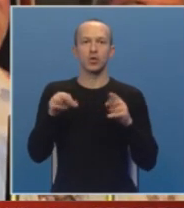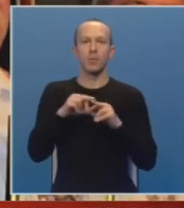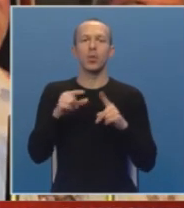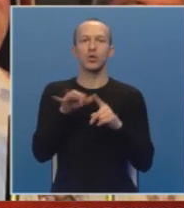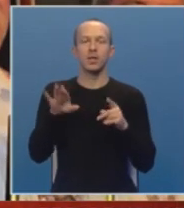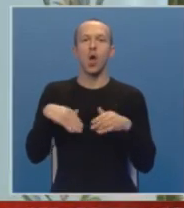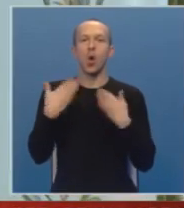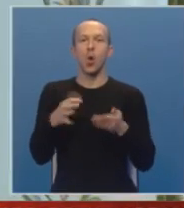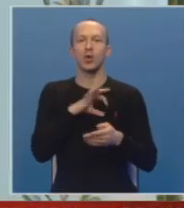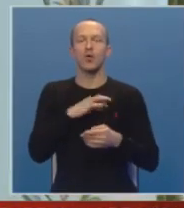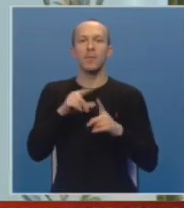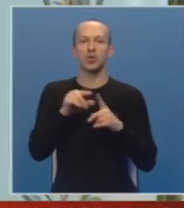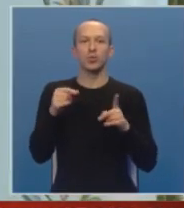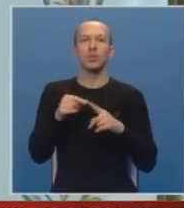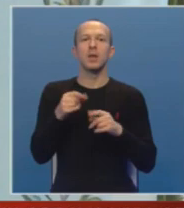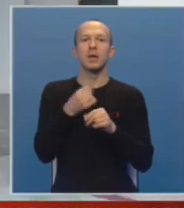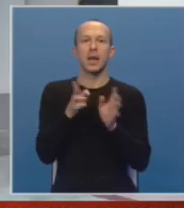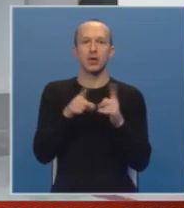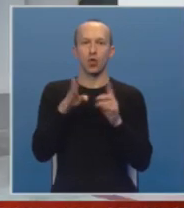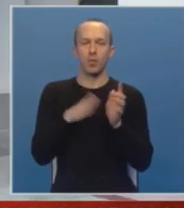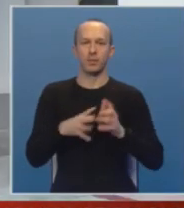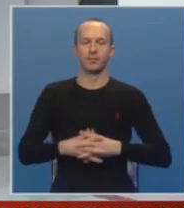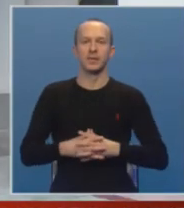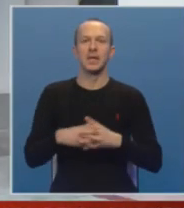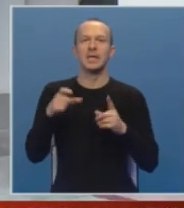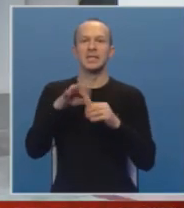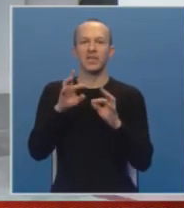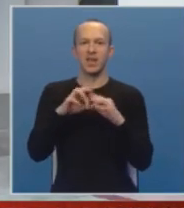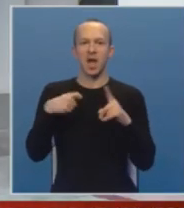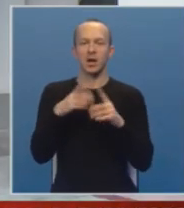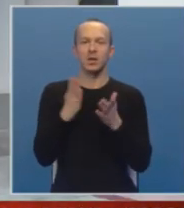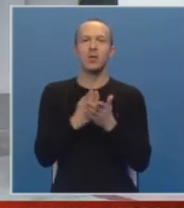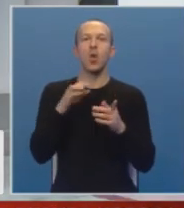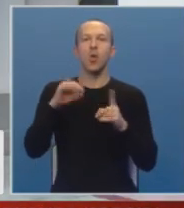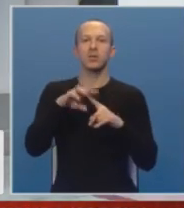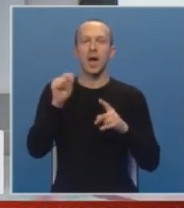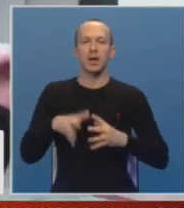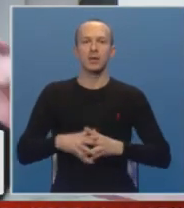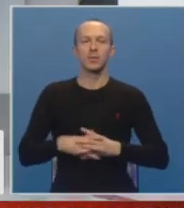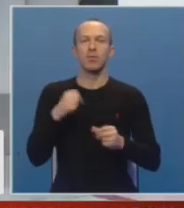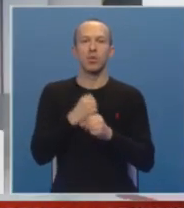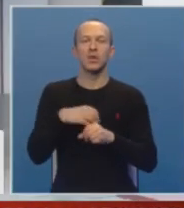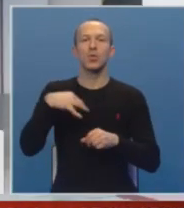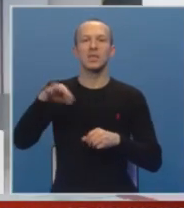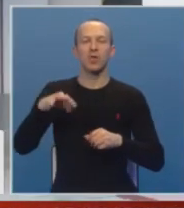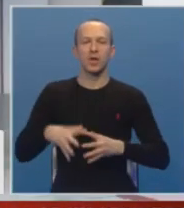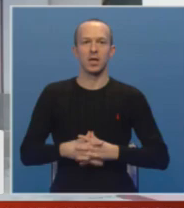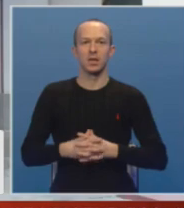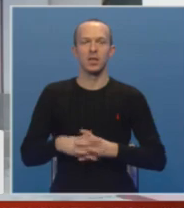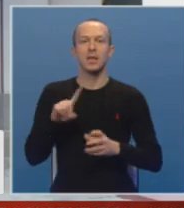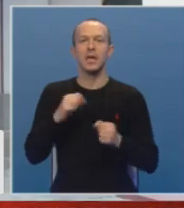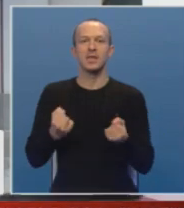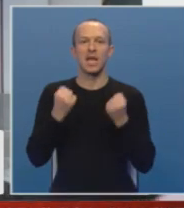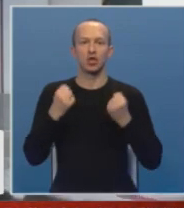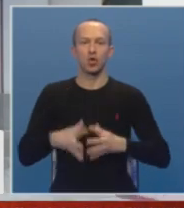Fotije odlikovao ga je episkopskom gramatom. Crkvenjaka je postao u oltaru, crkvenjaka je postao da zvoni. Nije to uopšte